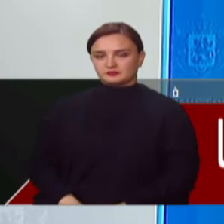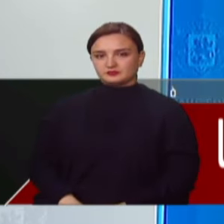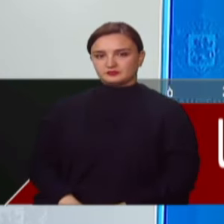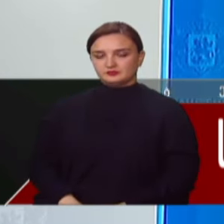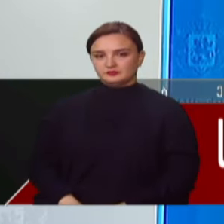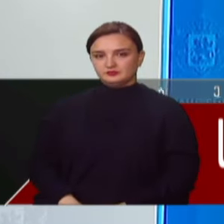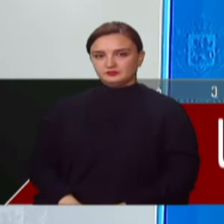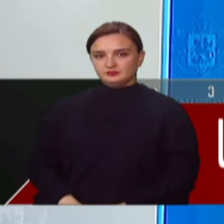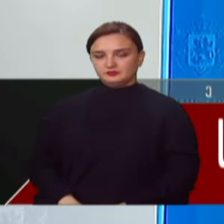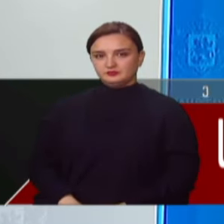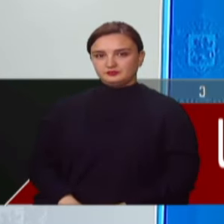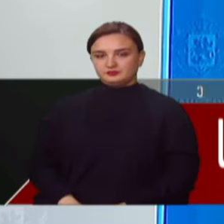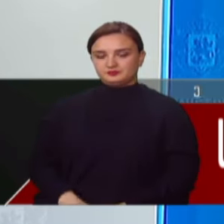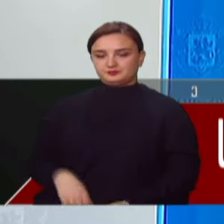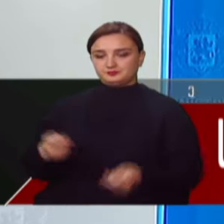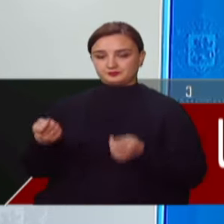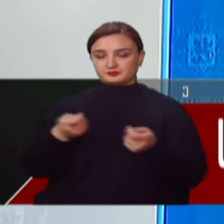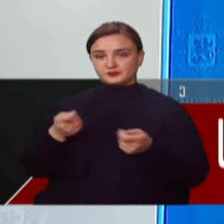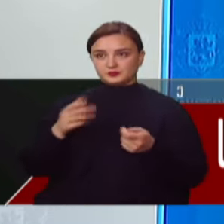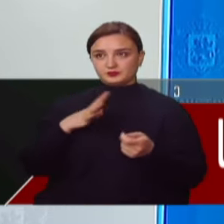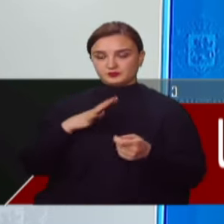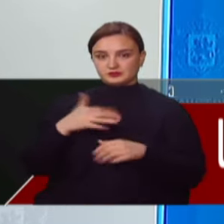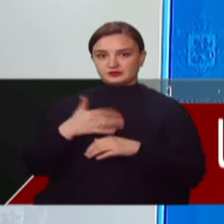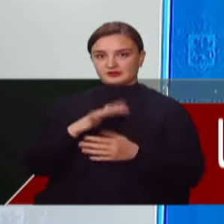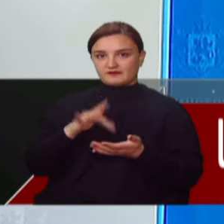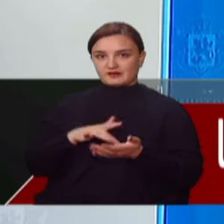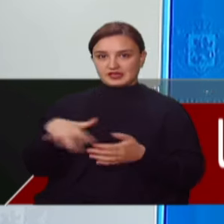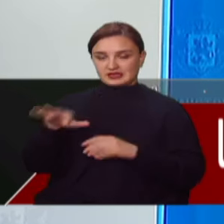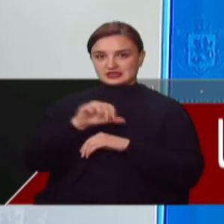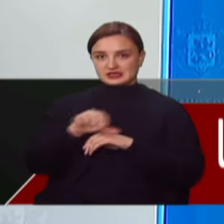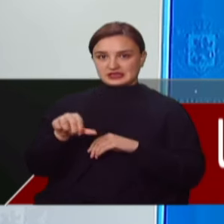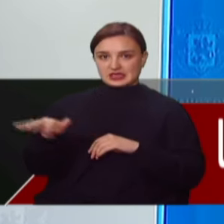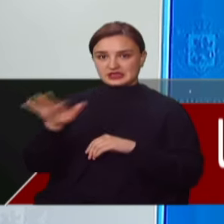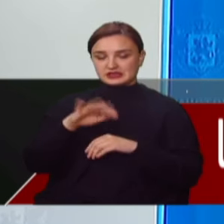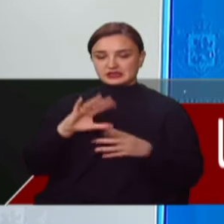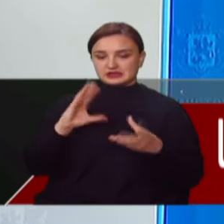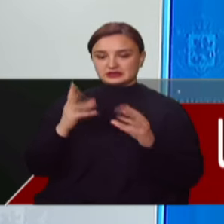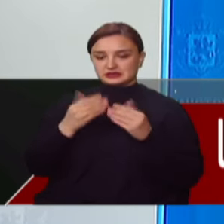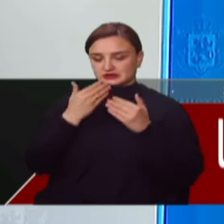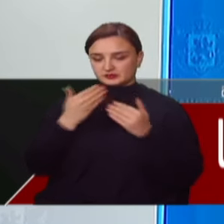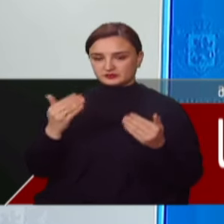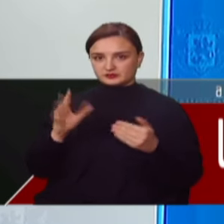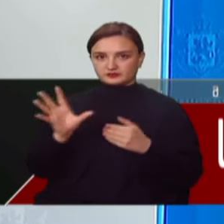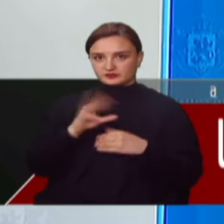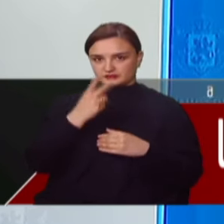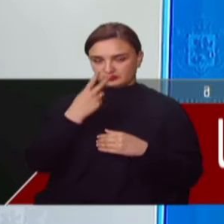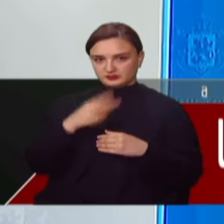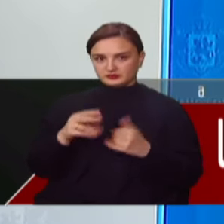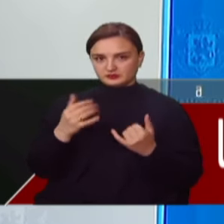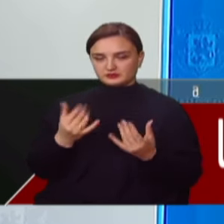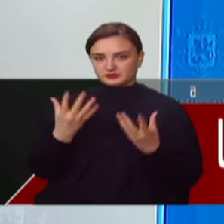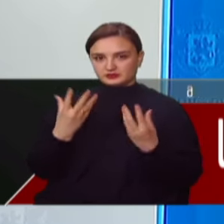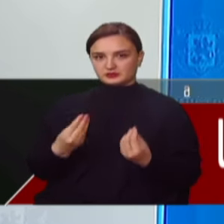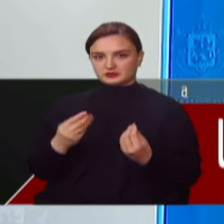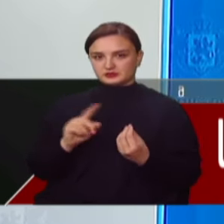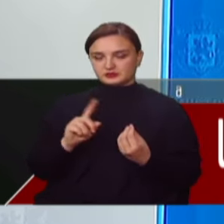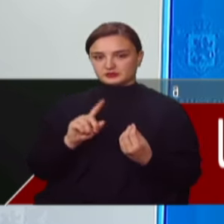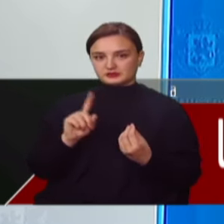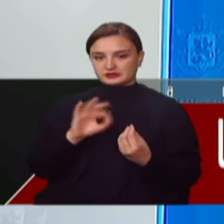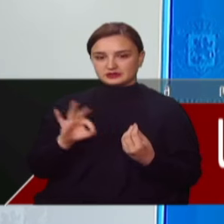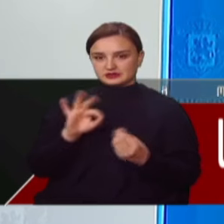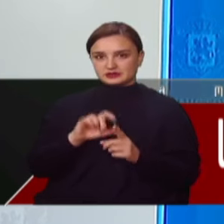მათ შორის მართული იყო ქვეყნის გარიდან და საბოლოო ჯამში ყველამ დაინახა დღევანდელ დღეს, რომ რაზე